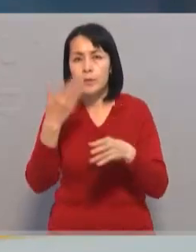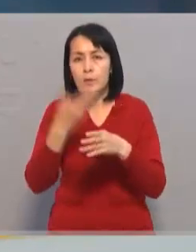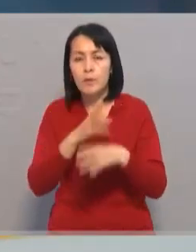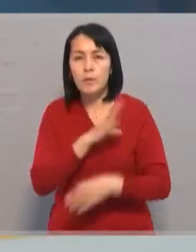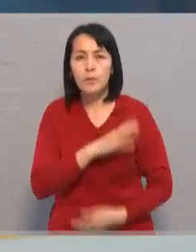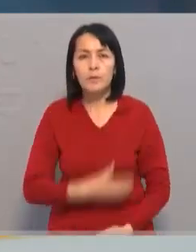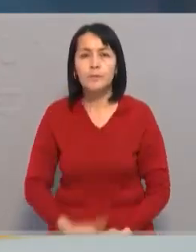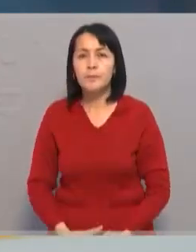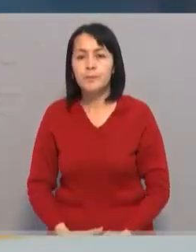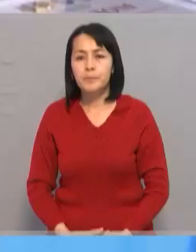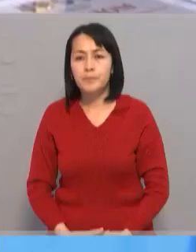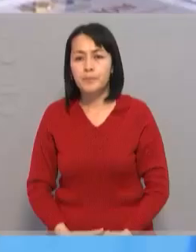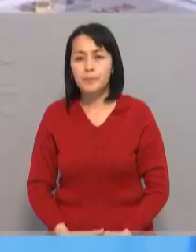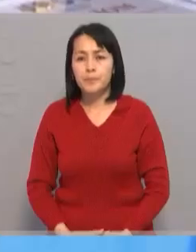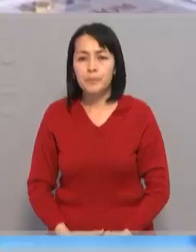болды.